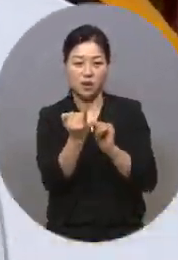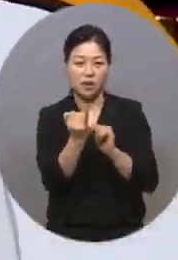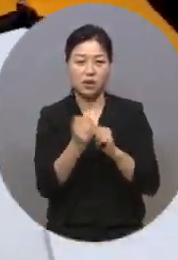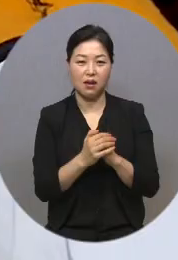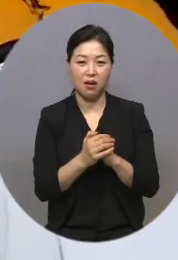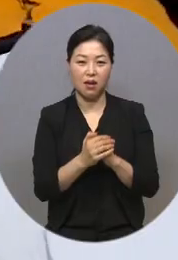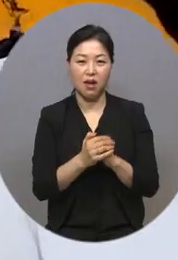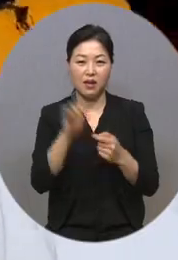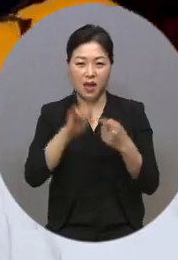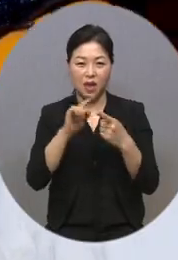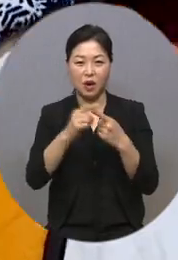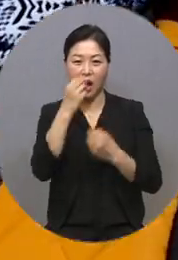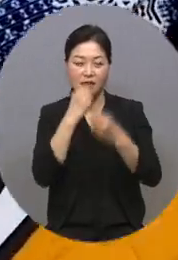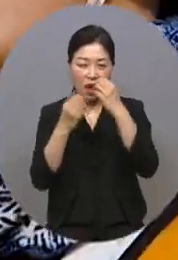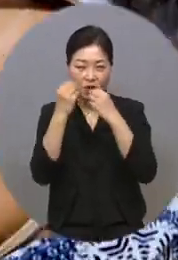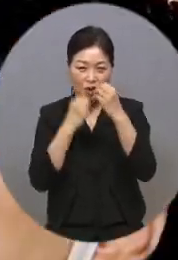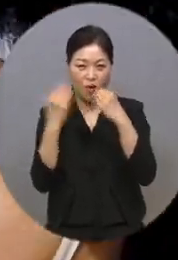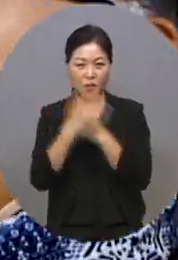힘이